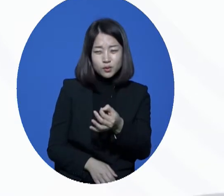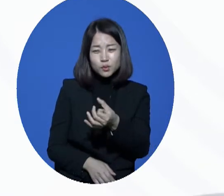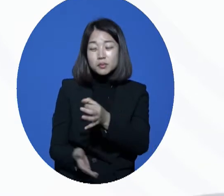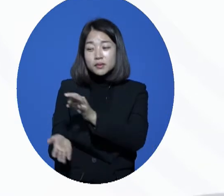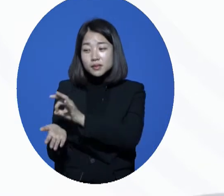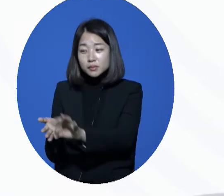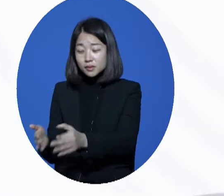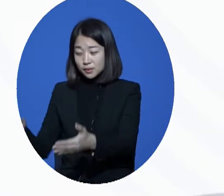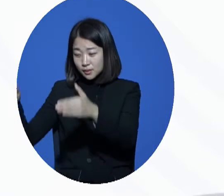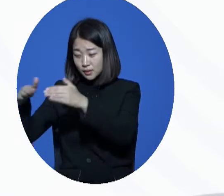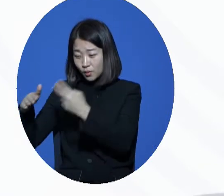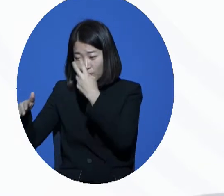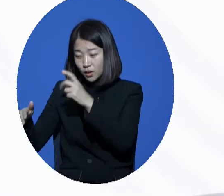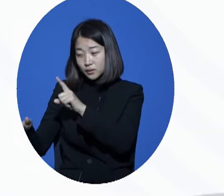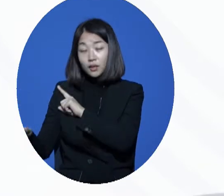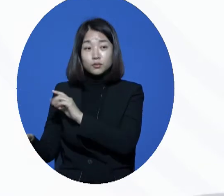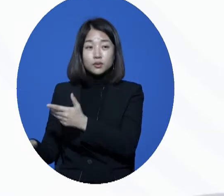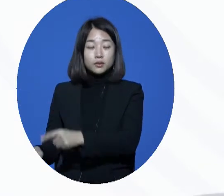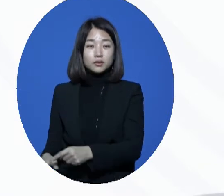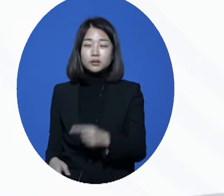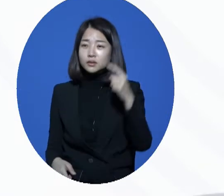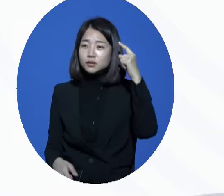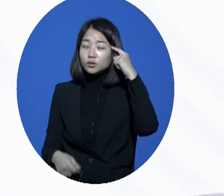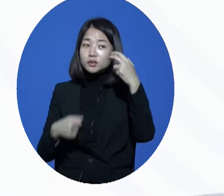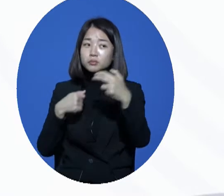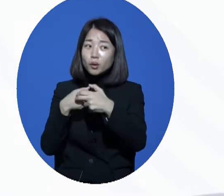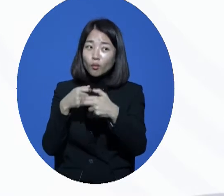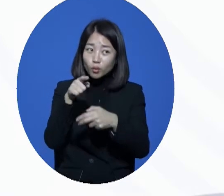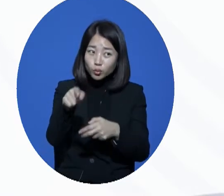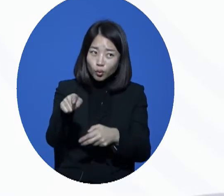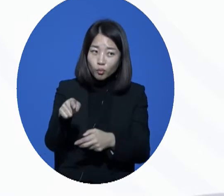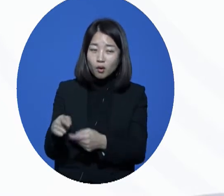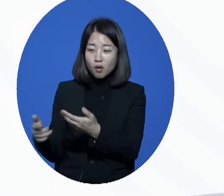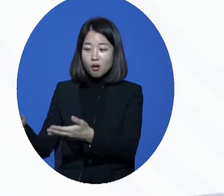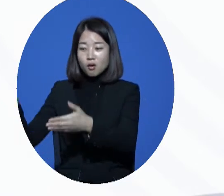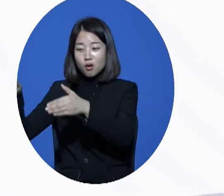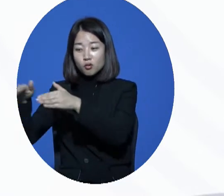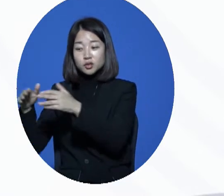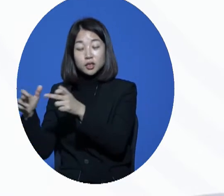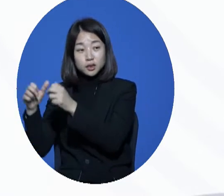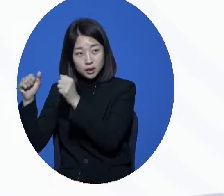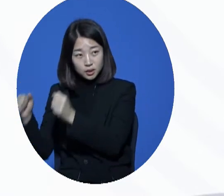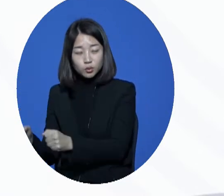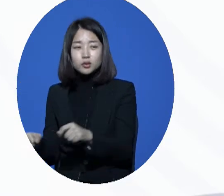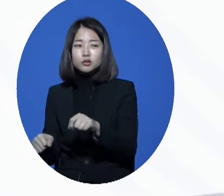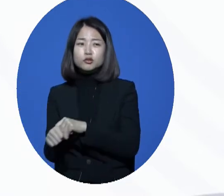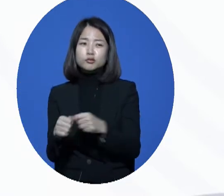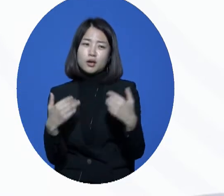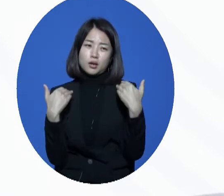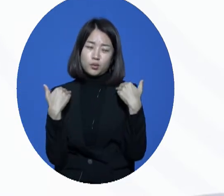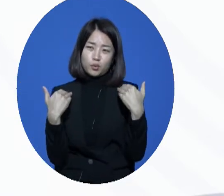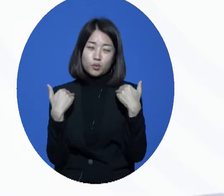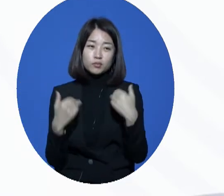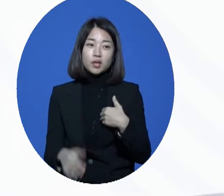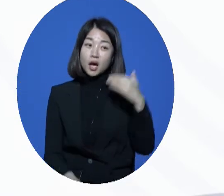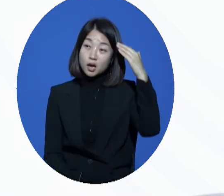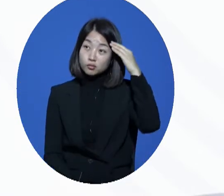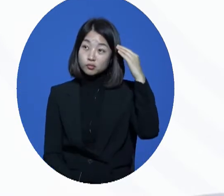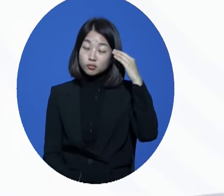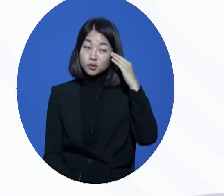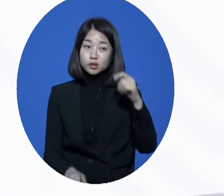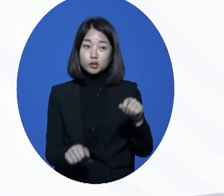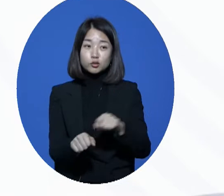했었습니다. 이것은 정신병동의 문제이기도 하고 거주시설의 문제이기도 하고 특수학교, 사실상 우리나라 같은